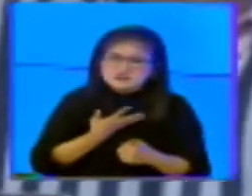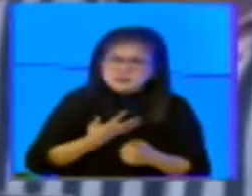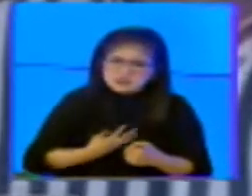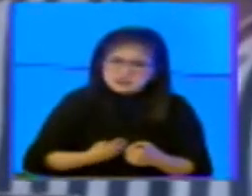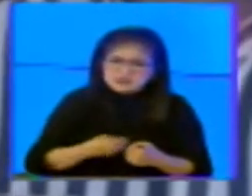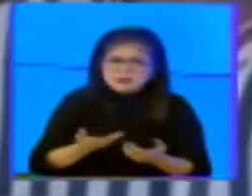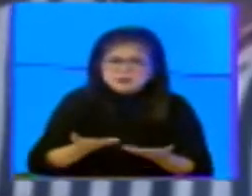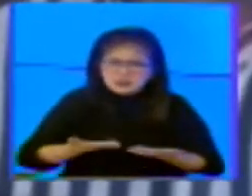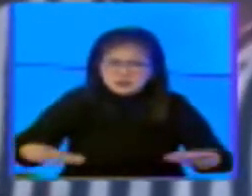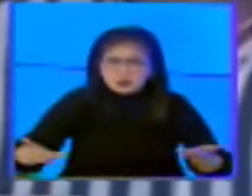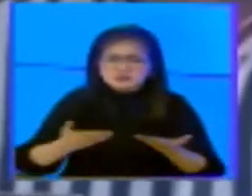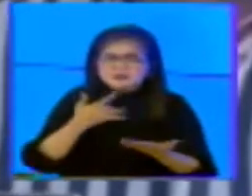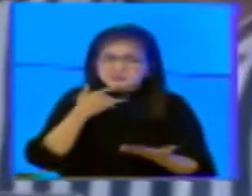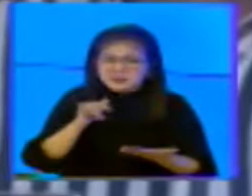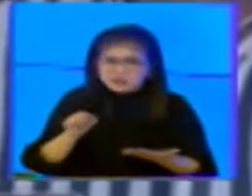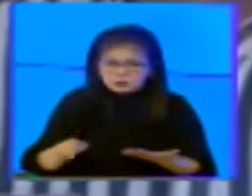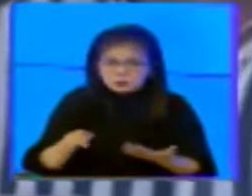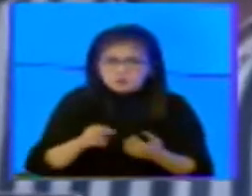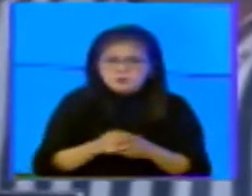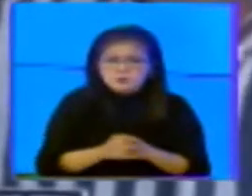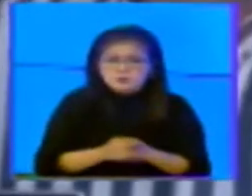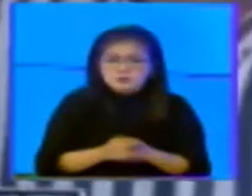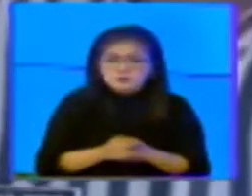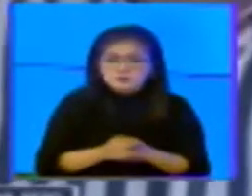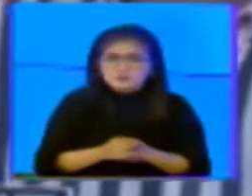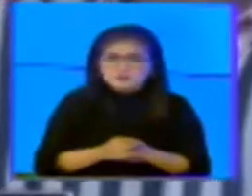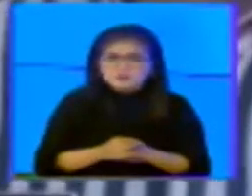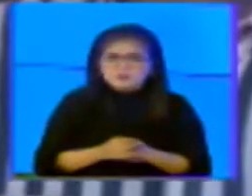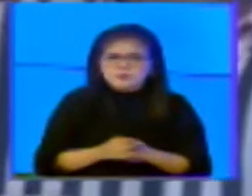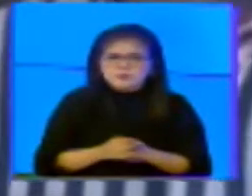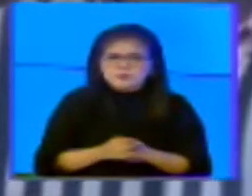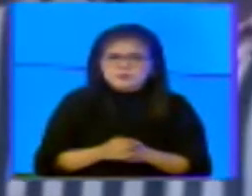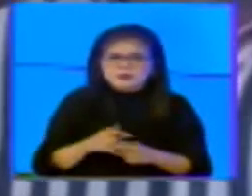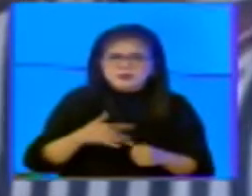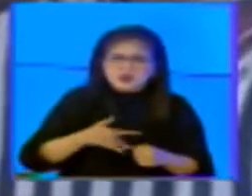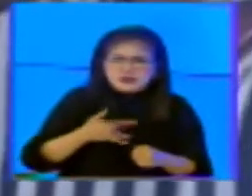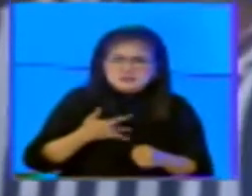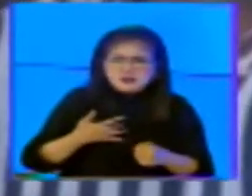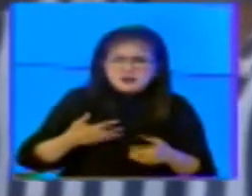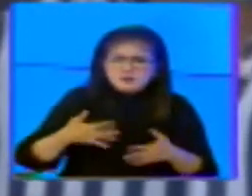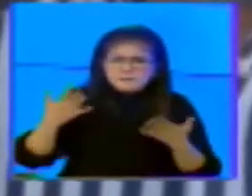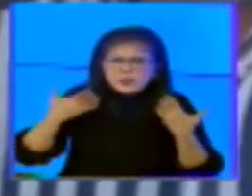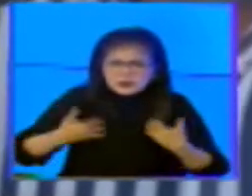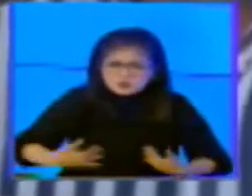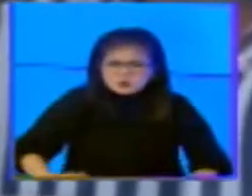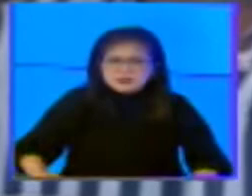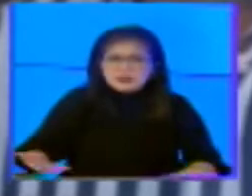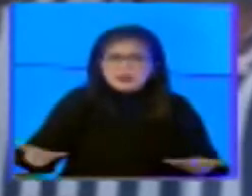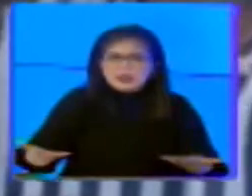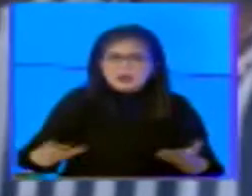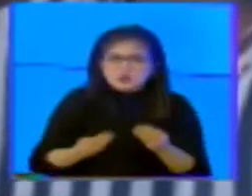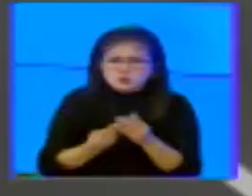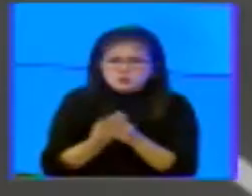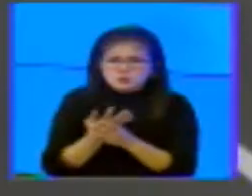Kita tergugah, Pak. Rasa kemanusiaan kita timbul, ya. Oke, kita siap menyiapkan lahan untuk